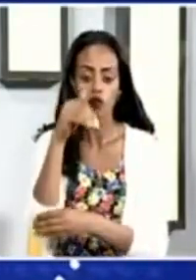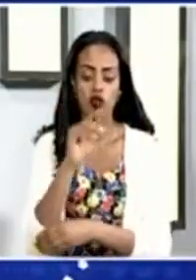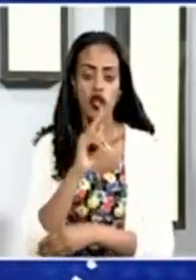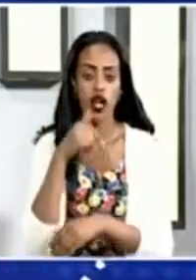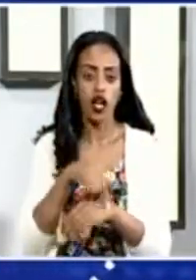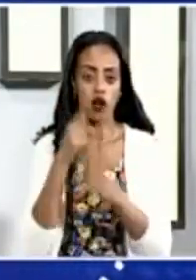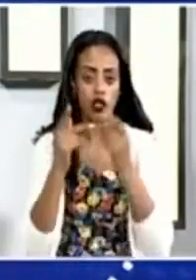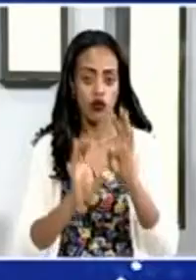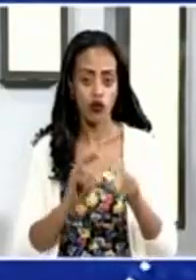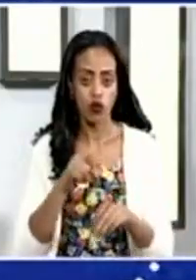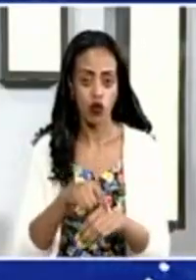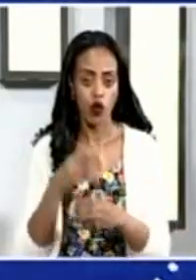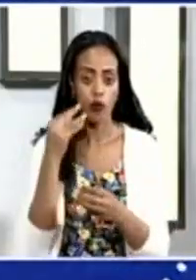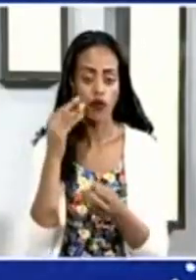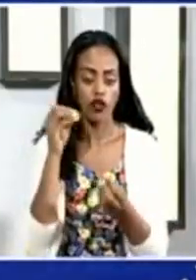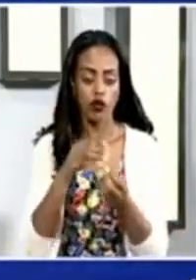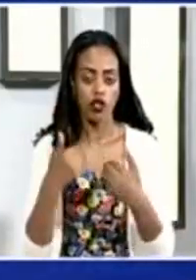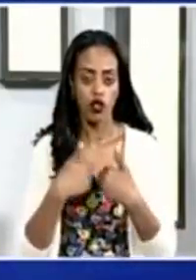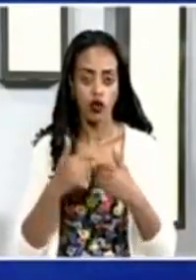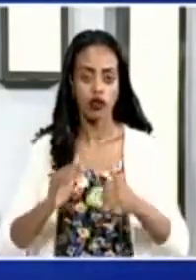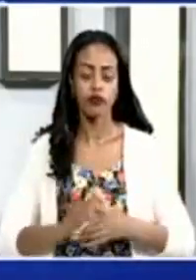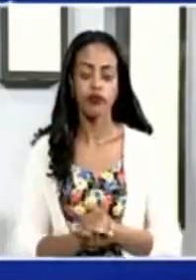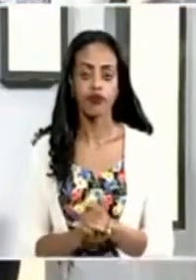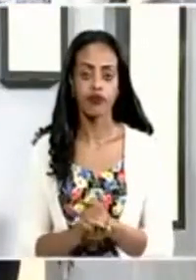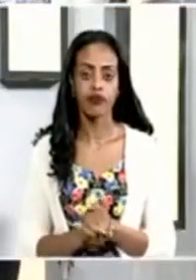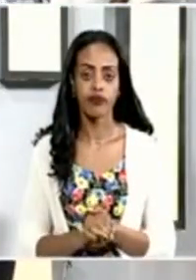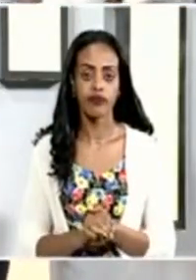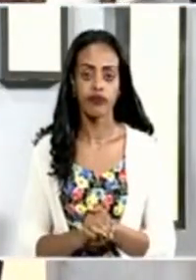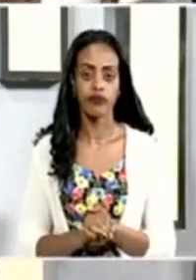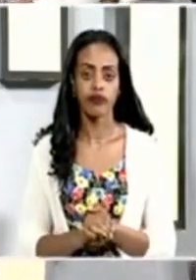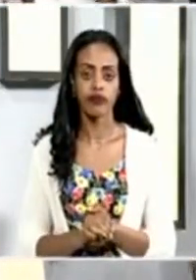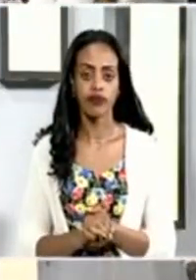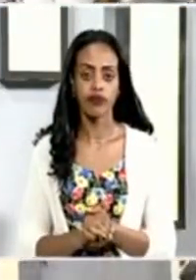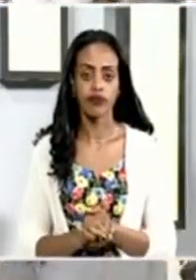خايدة الأوانيوم مبريت والدهورة توسخ حيزان لهم